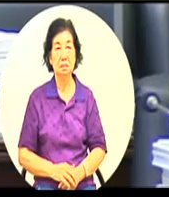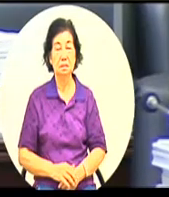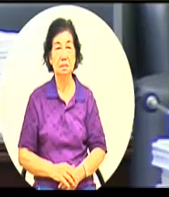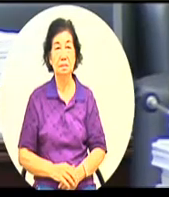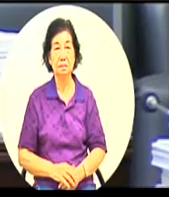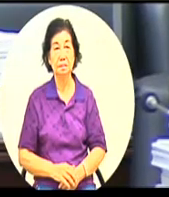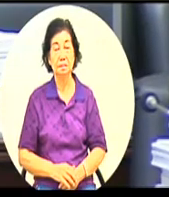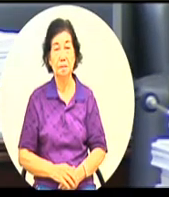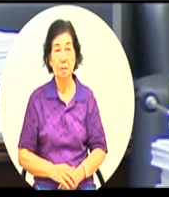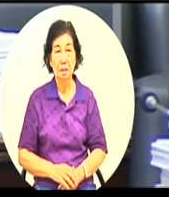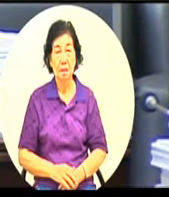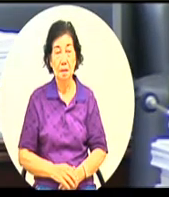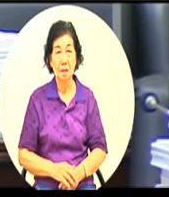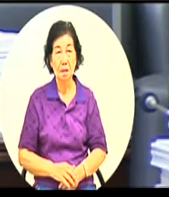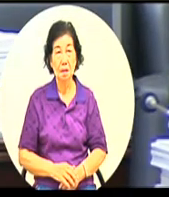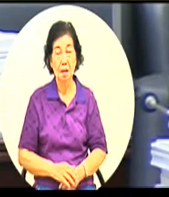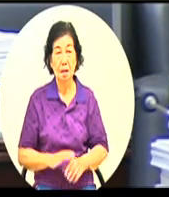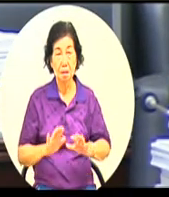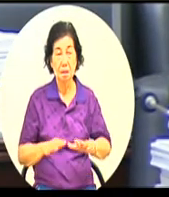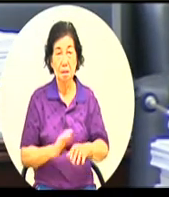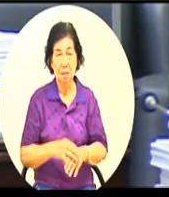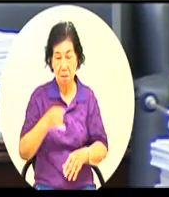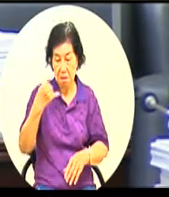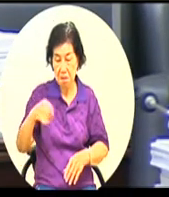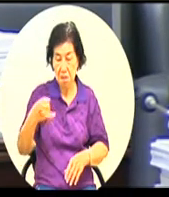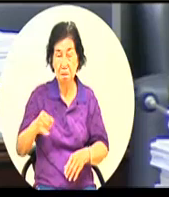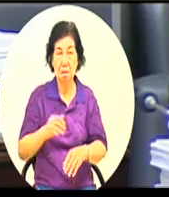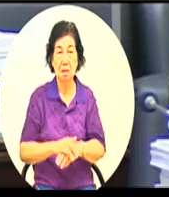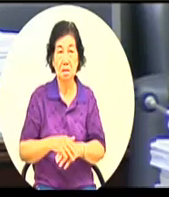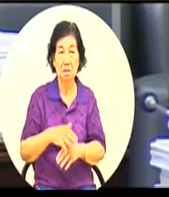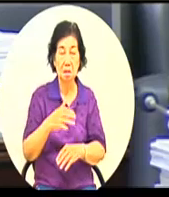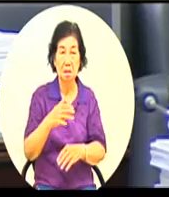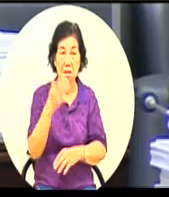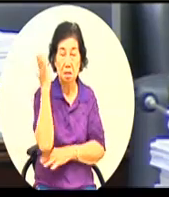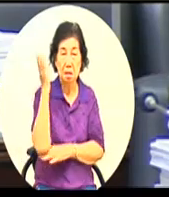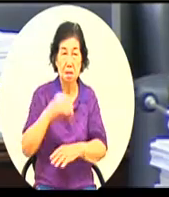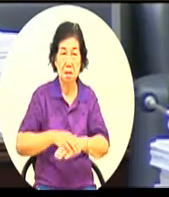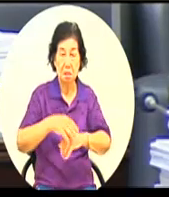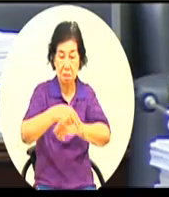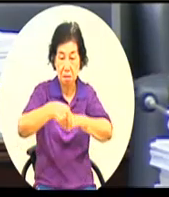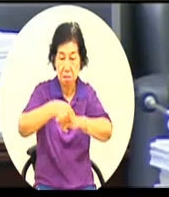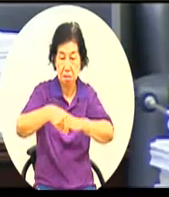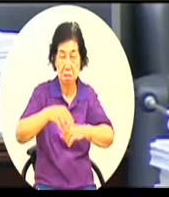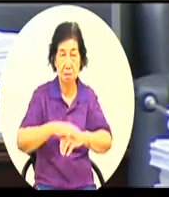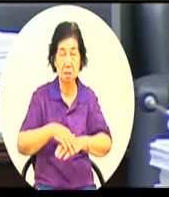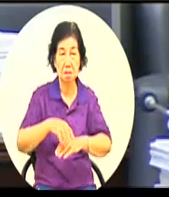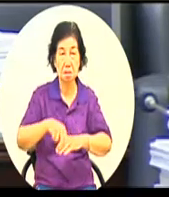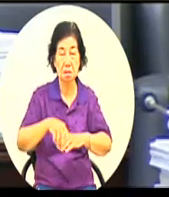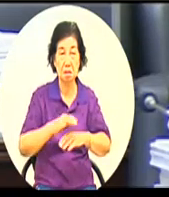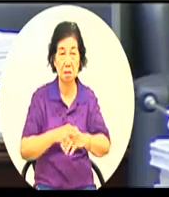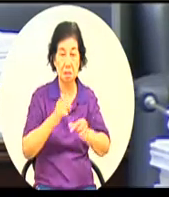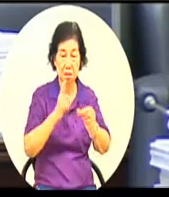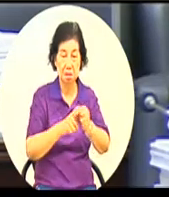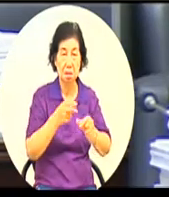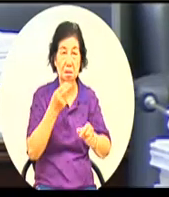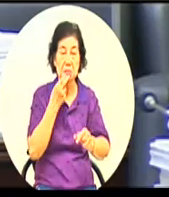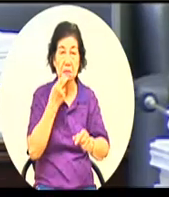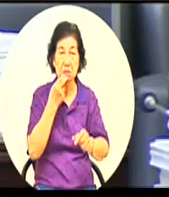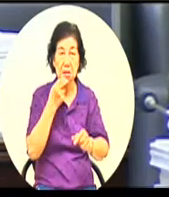歹的政策，啊，难道中央的政策就真正唔